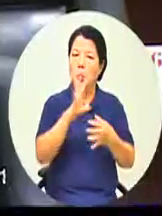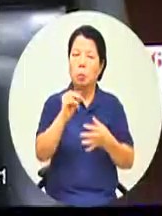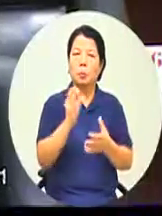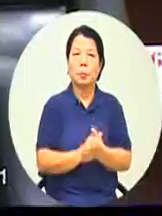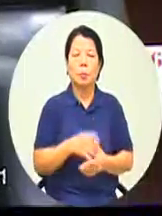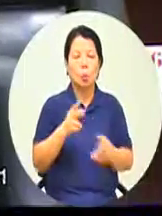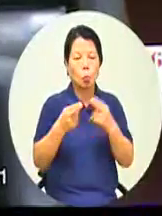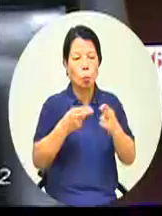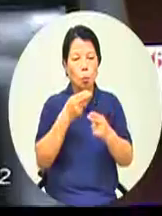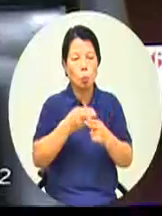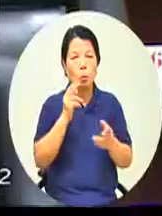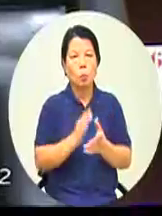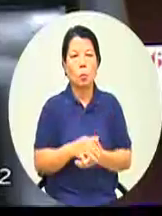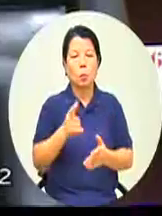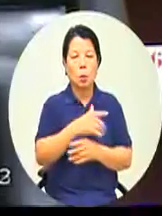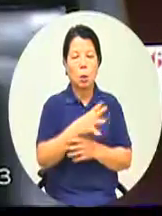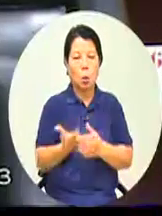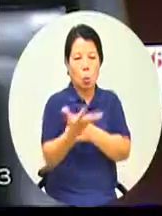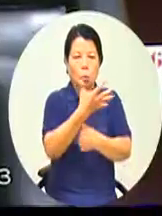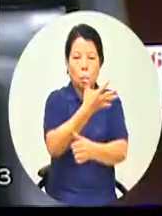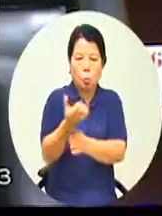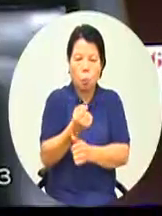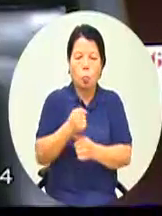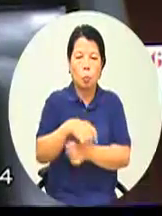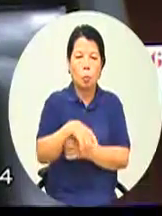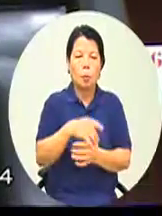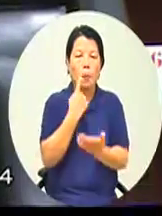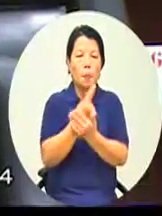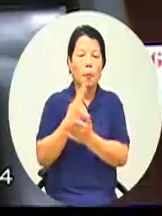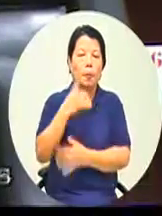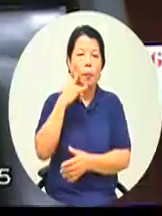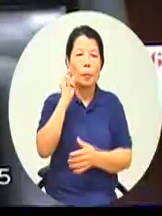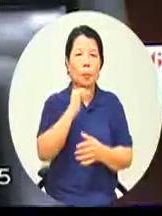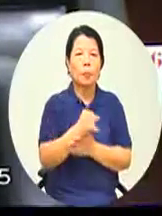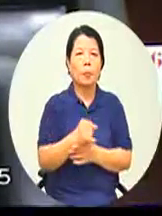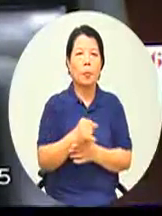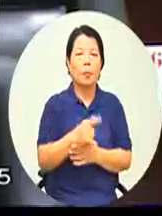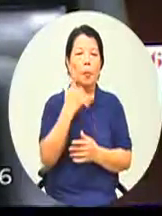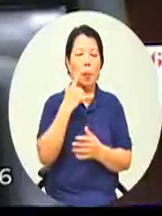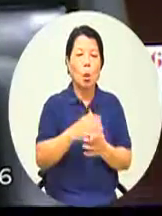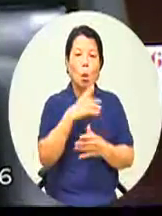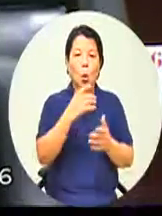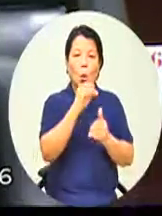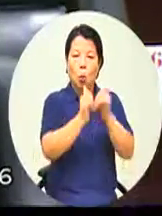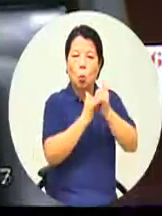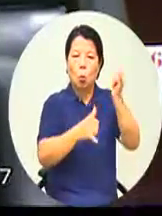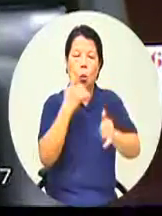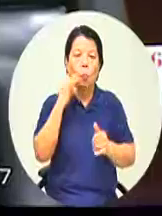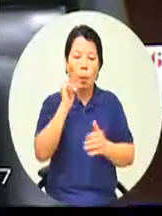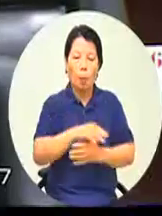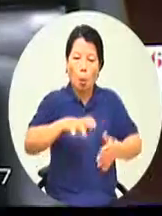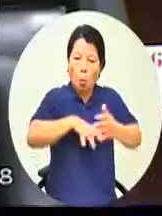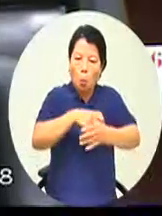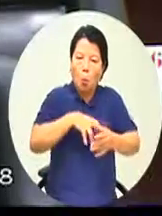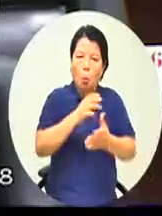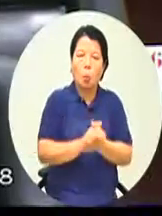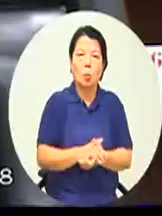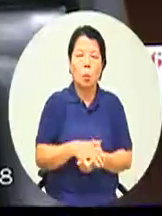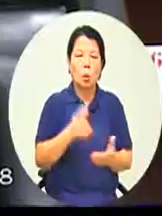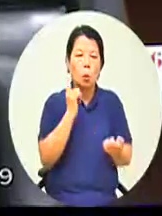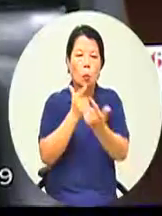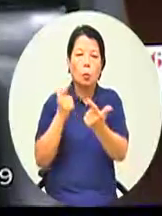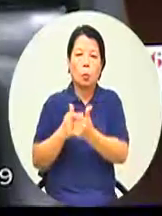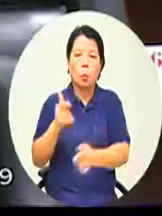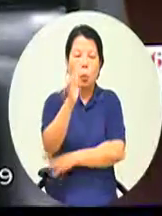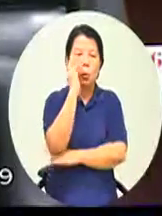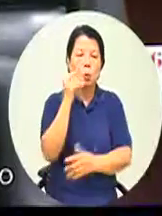何去掌握每一个故事妈妈他们在说故事跟故事的内容是否符合政治